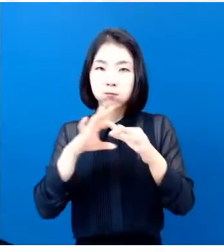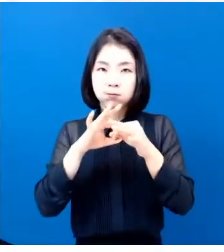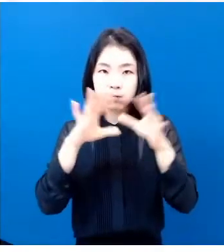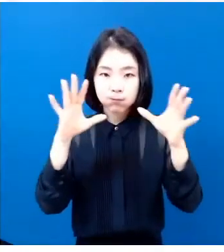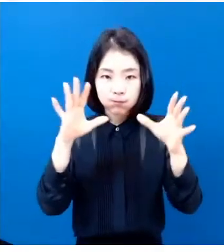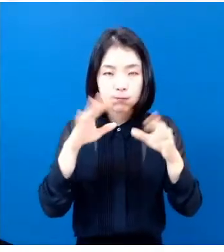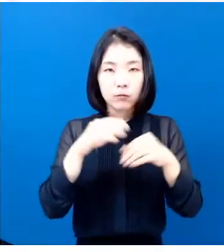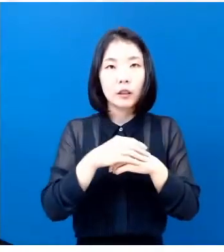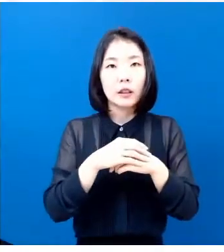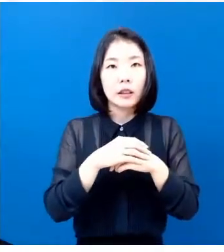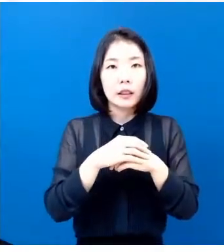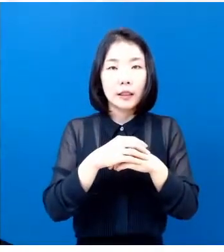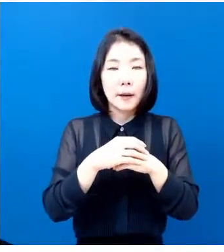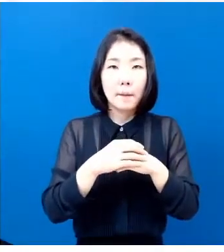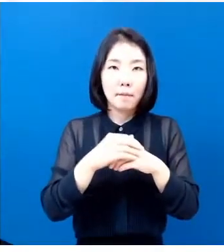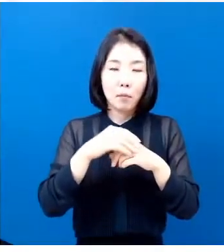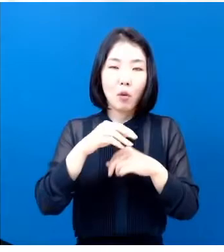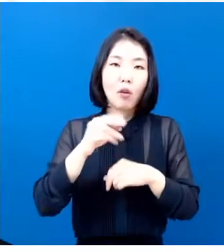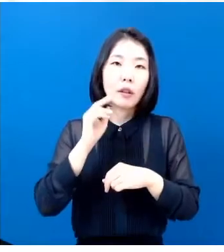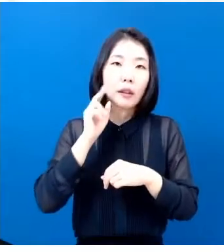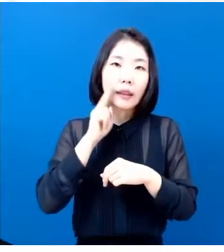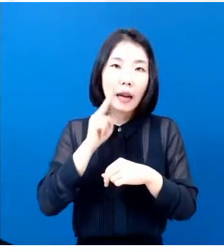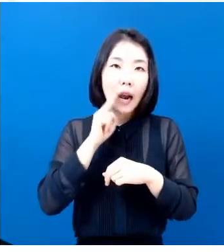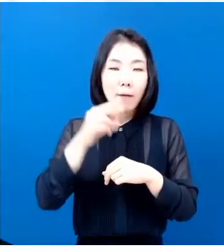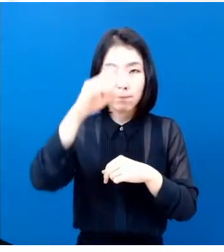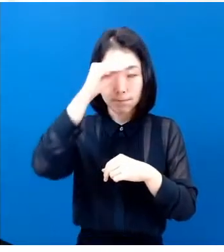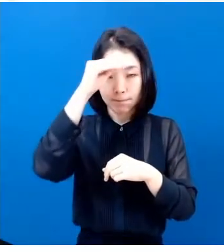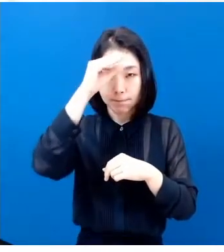가이드 북도 같이 제작하고 있습니다